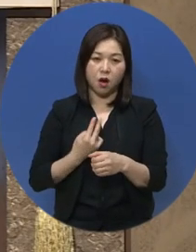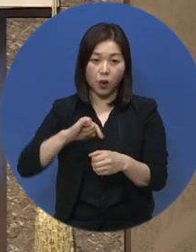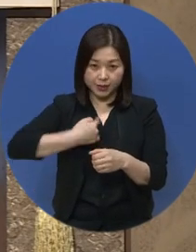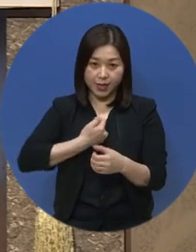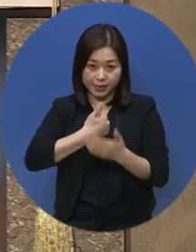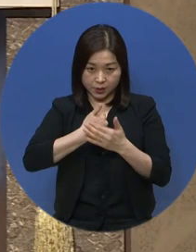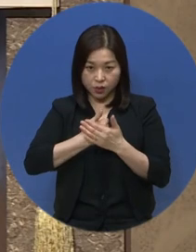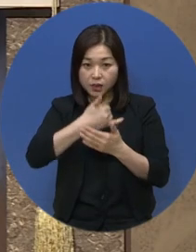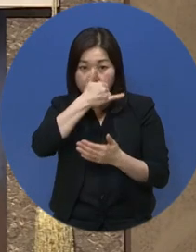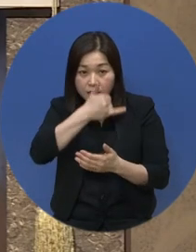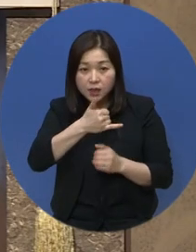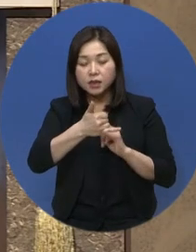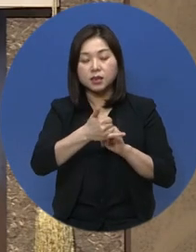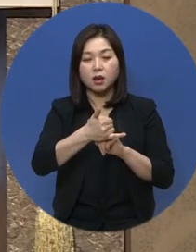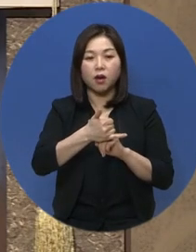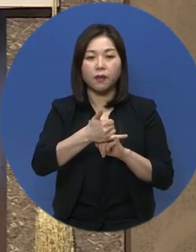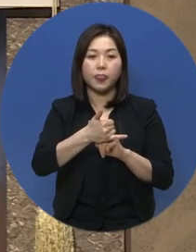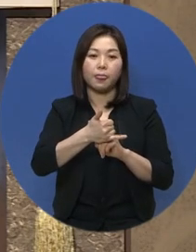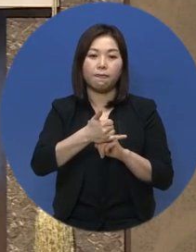지지해주는 지역아동센터가 있어서